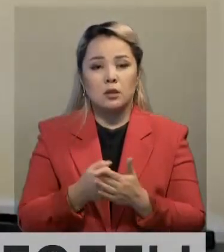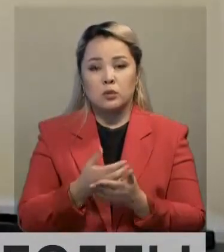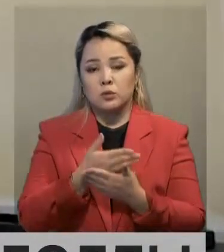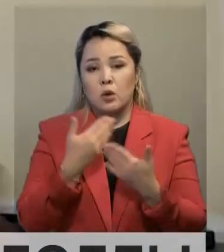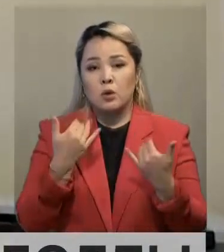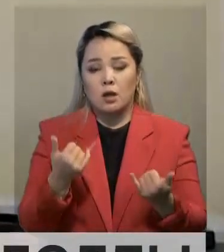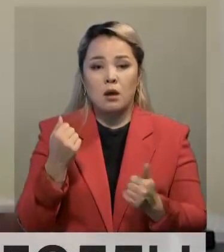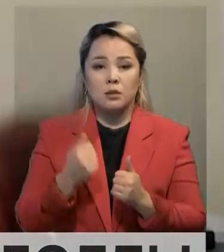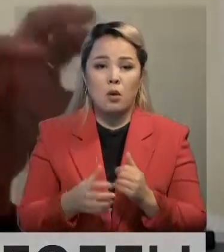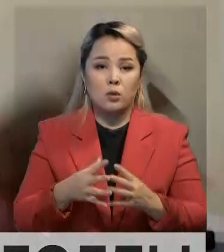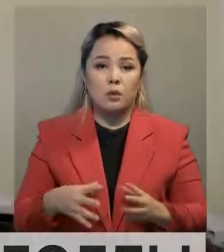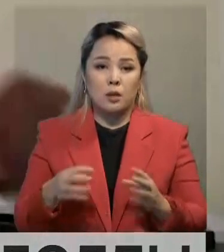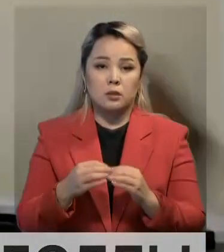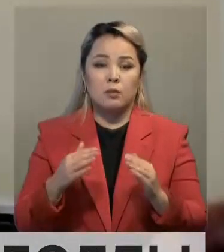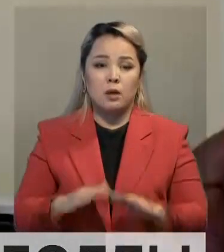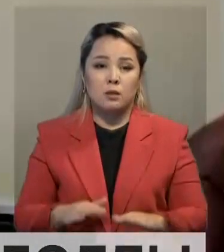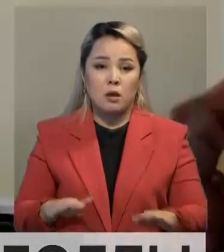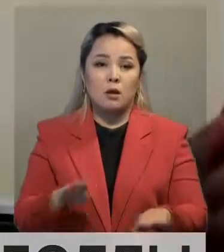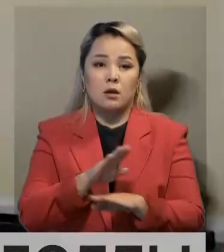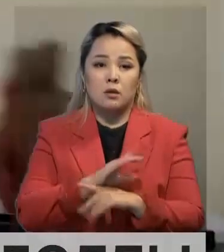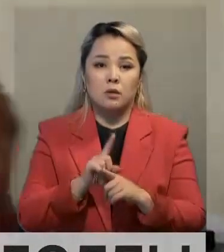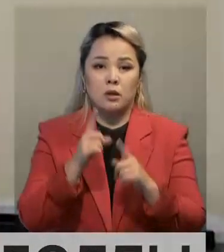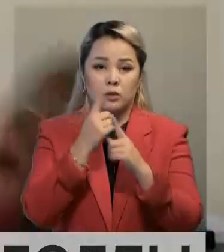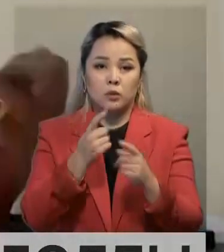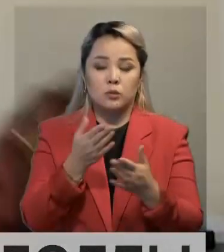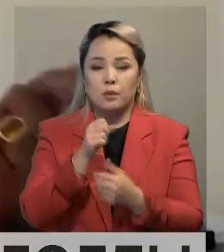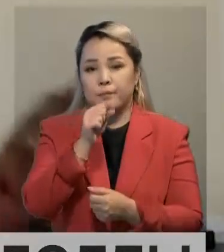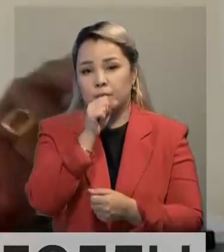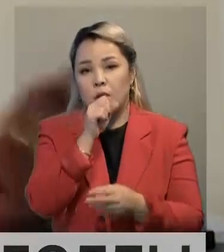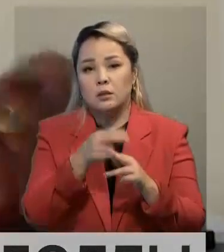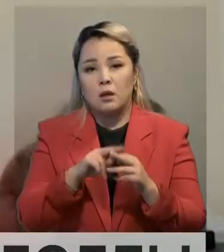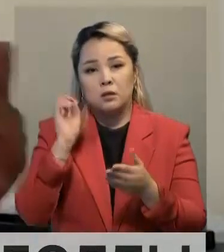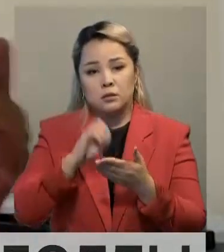жетпейді. Кейбір отбасылар баласының қайтыс болғаны туралы хабарламайды,